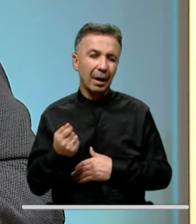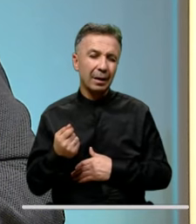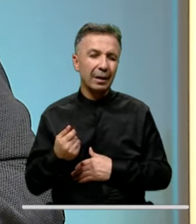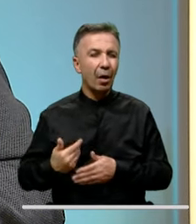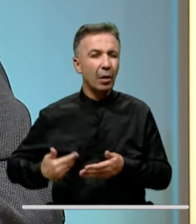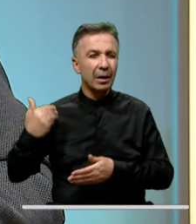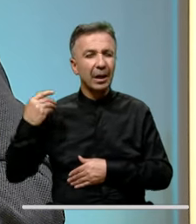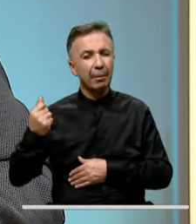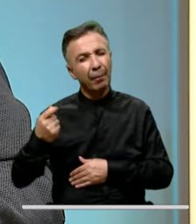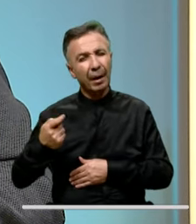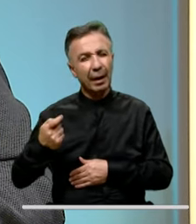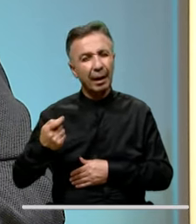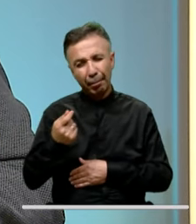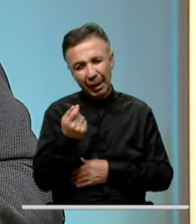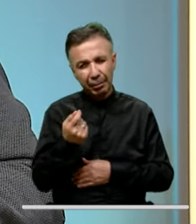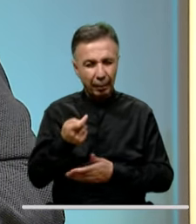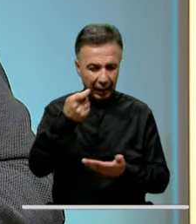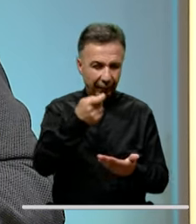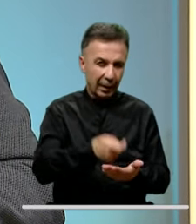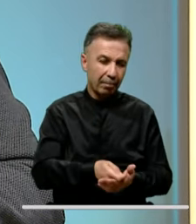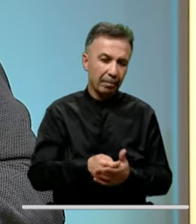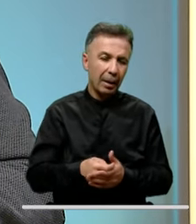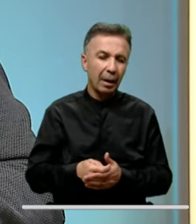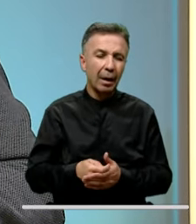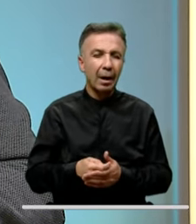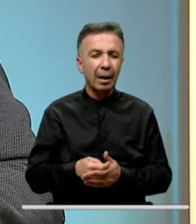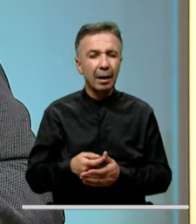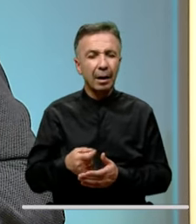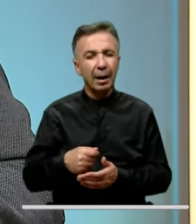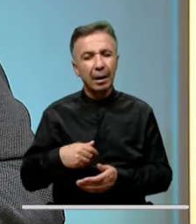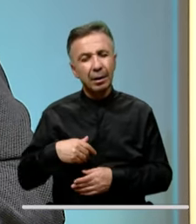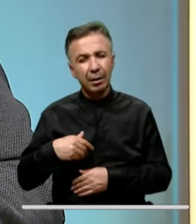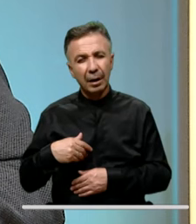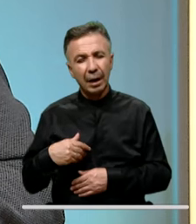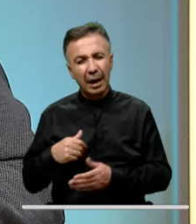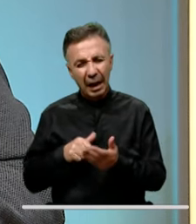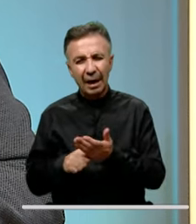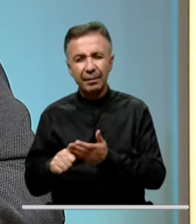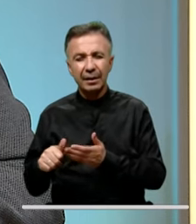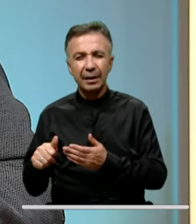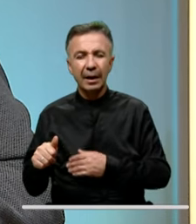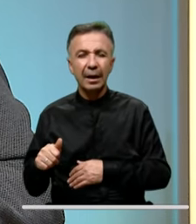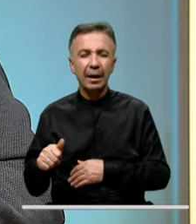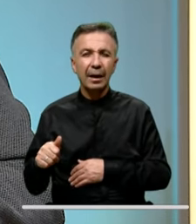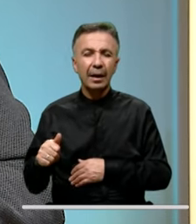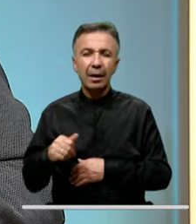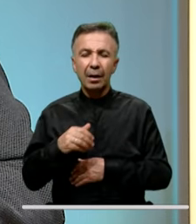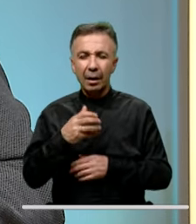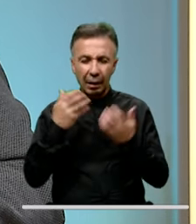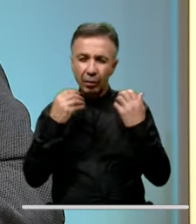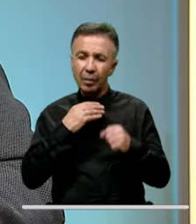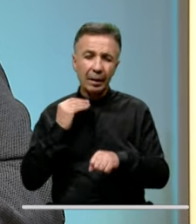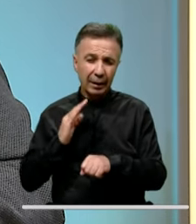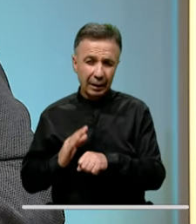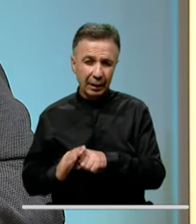miktarını verdim. Belli bir kalan kısmını da bayramın birinci günü kısmet olursa kestiğimizde